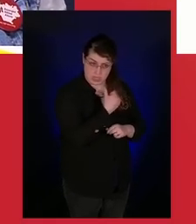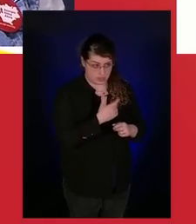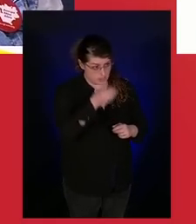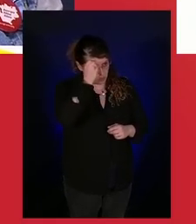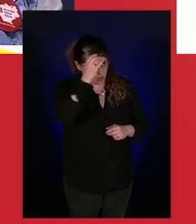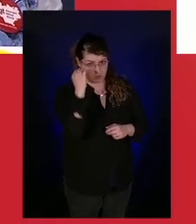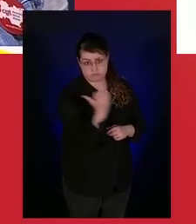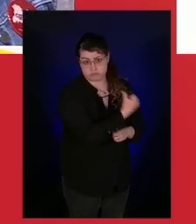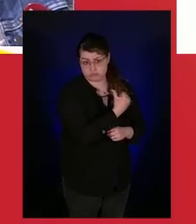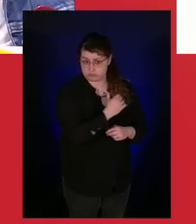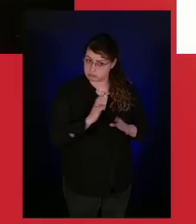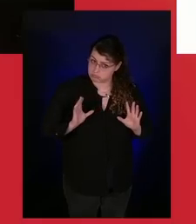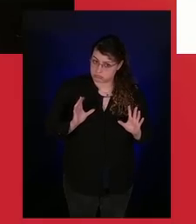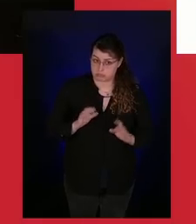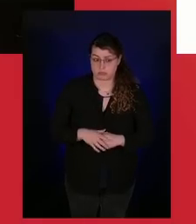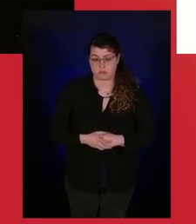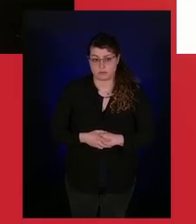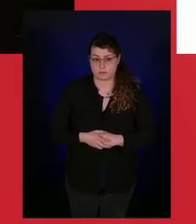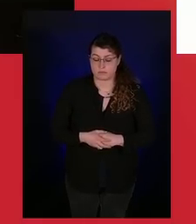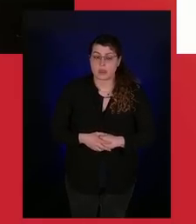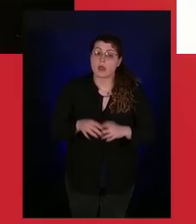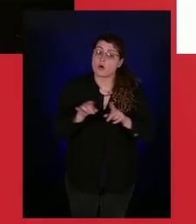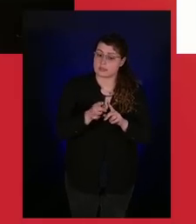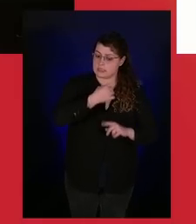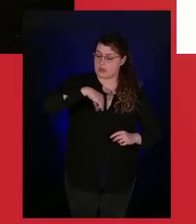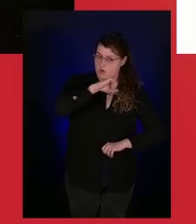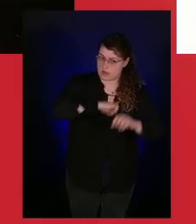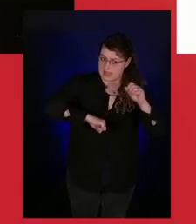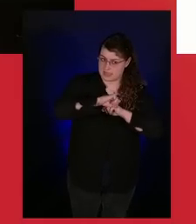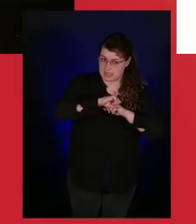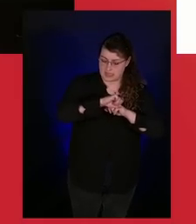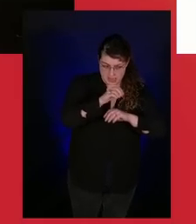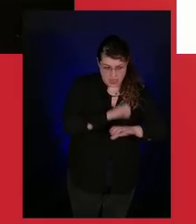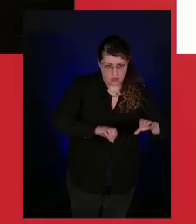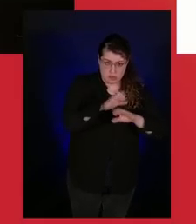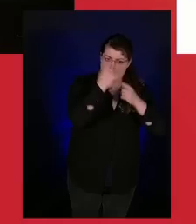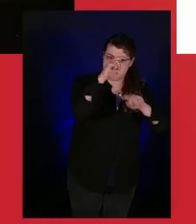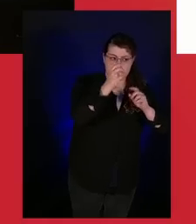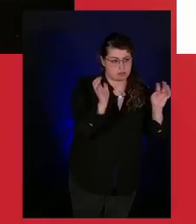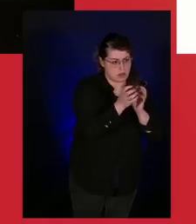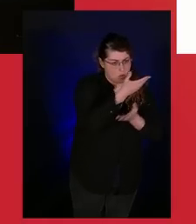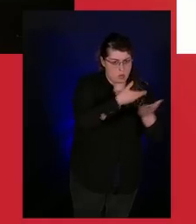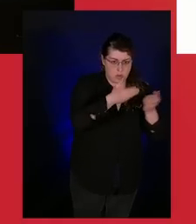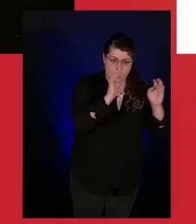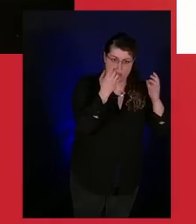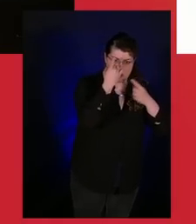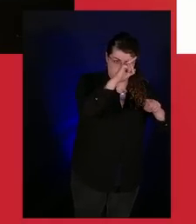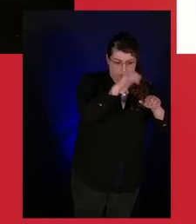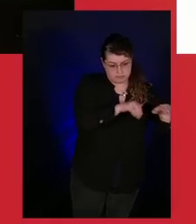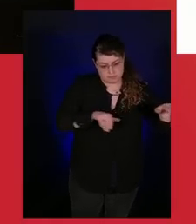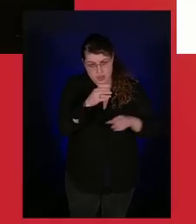connaissances. Nous avons également organisé, en complément des plénières, des permanences en